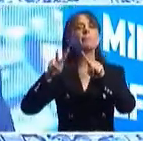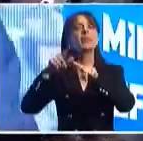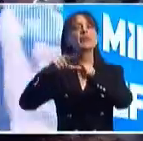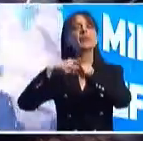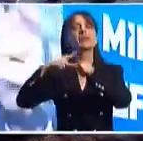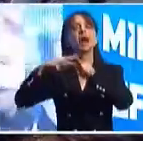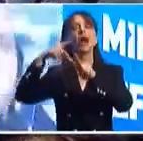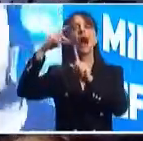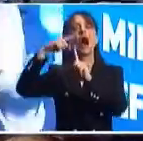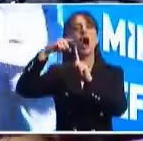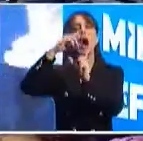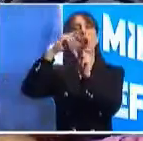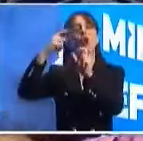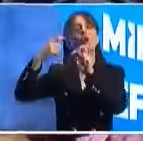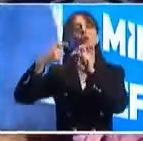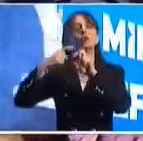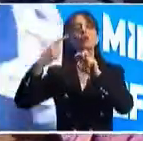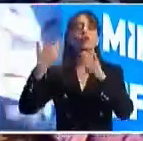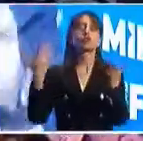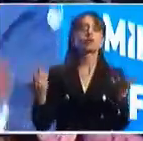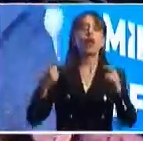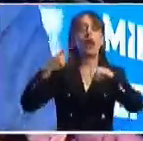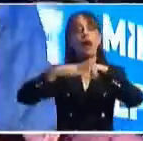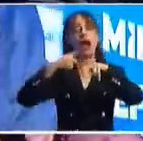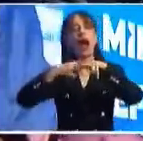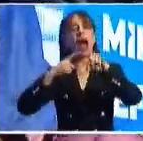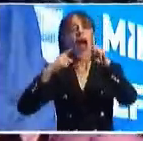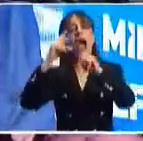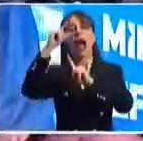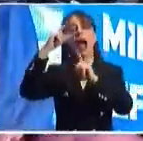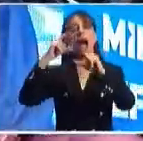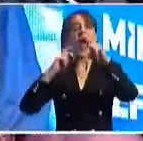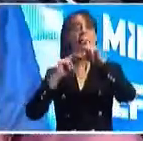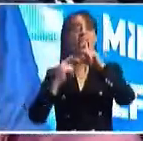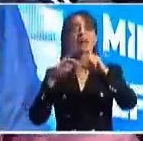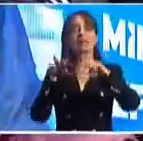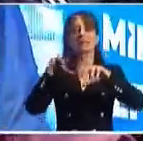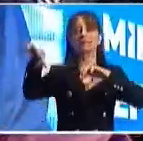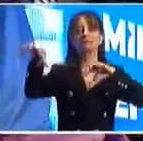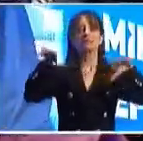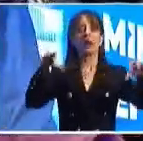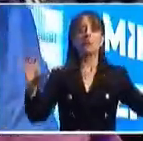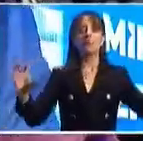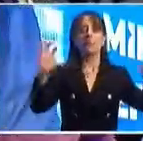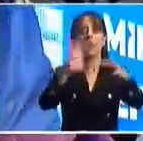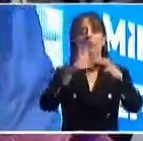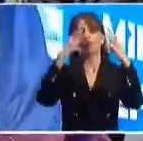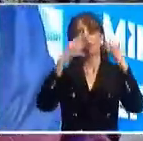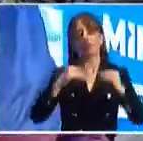Haliç'i iki yakasını birbirine inşallah bağlayacağız.